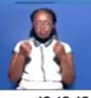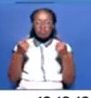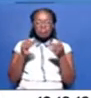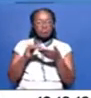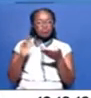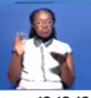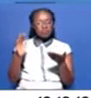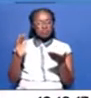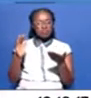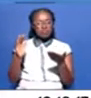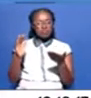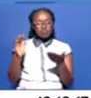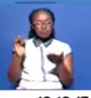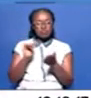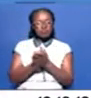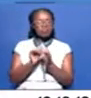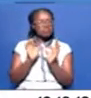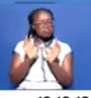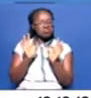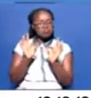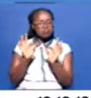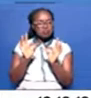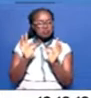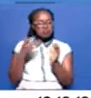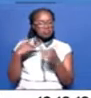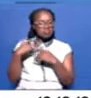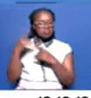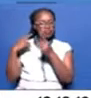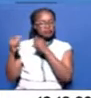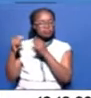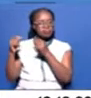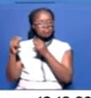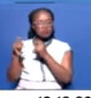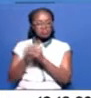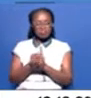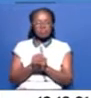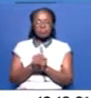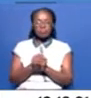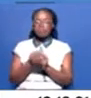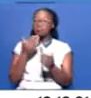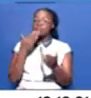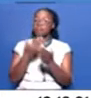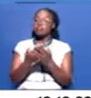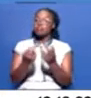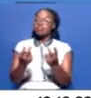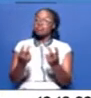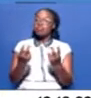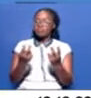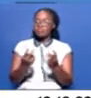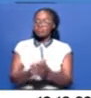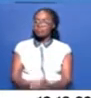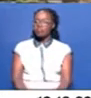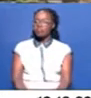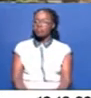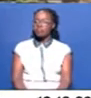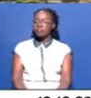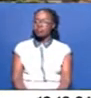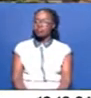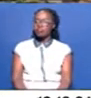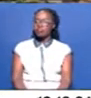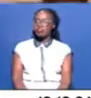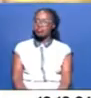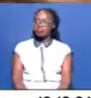mengine yanayovutia kuhusu utamaduni na jamii ya China. Asante kwa kuwa nami, mimi ni Hassan Zhou, kwa heri.